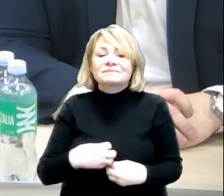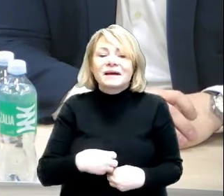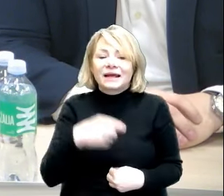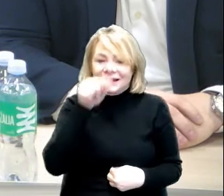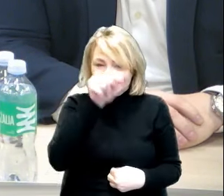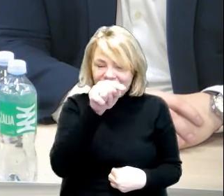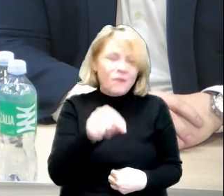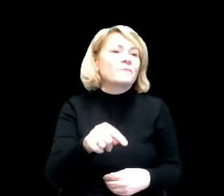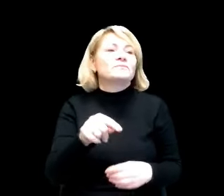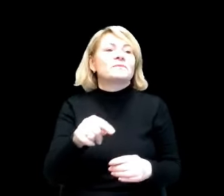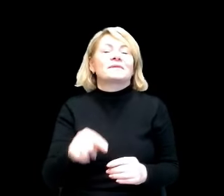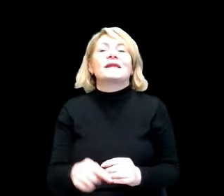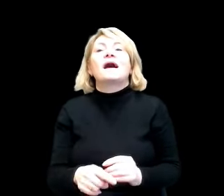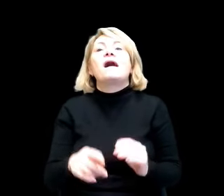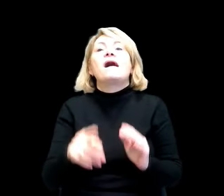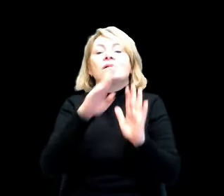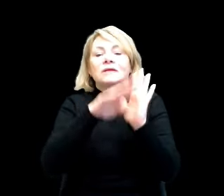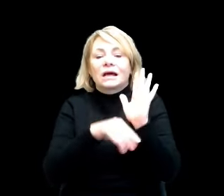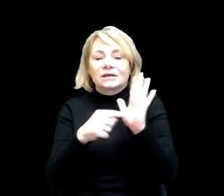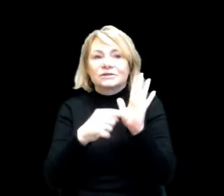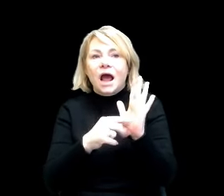saulius budinas užduos